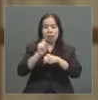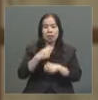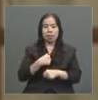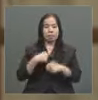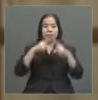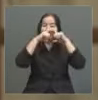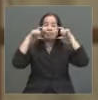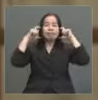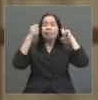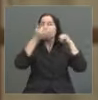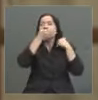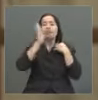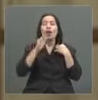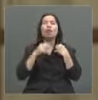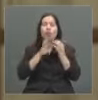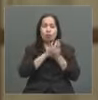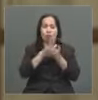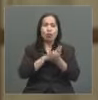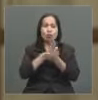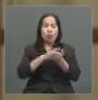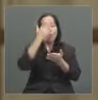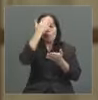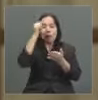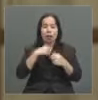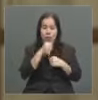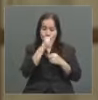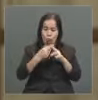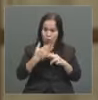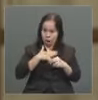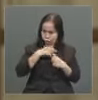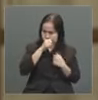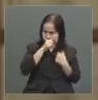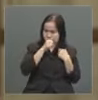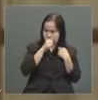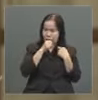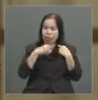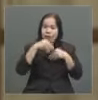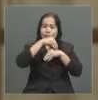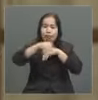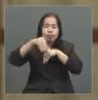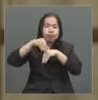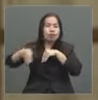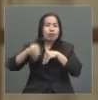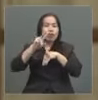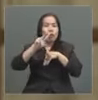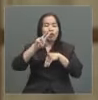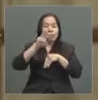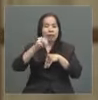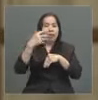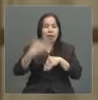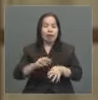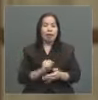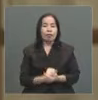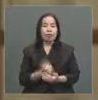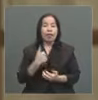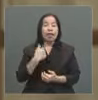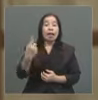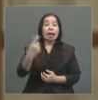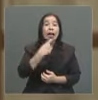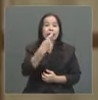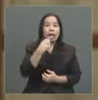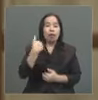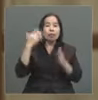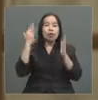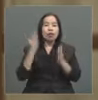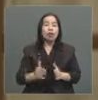ใส่หน้ากากเช่นเดียวกันนะคะเพราะว่าอันนี้จะเป็นไมค์ของดิฉันแล้วก็อยู่ห่างจากพื้นที่ด้วยนะคะมีคำถามจากสื่อมวลชนเรื่องของมาตรการ